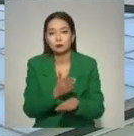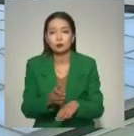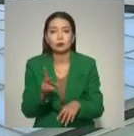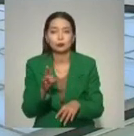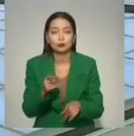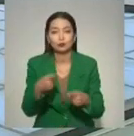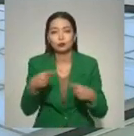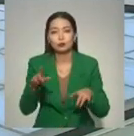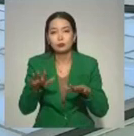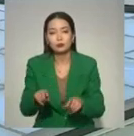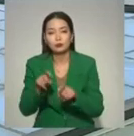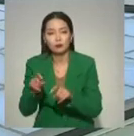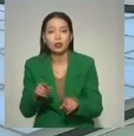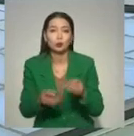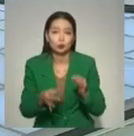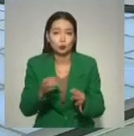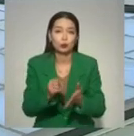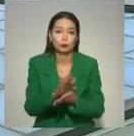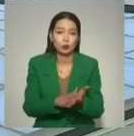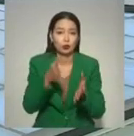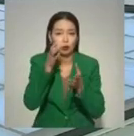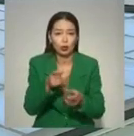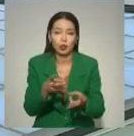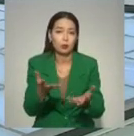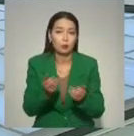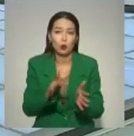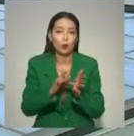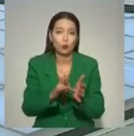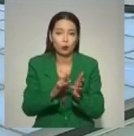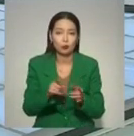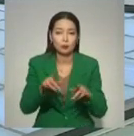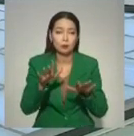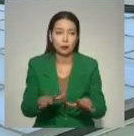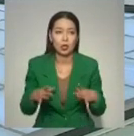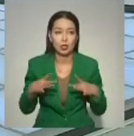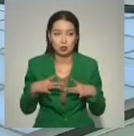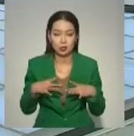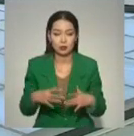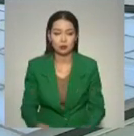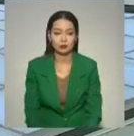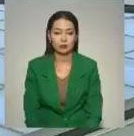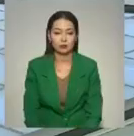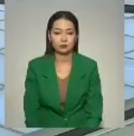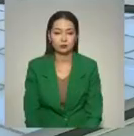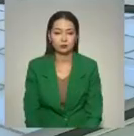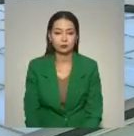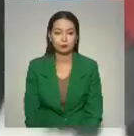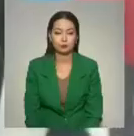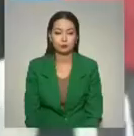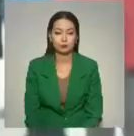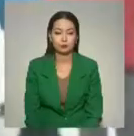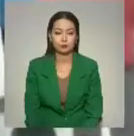работодателю. Идут суды, горняки не получают путевки в эти оздоровительные учреждения. Репортаж моей коллеги Марины Иневой.